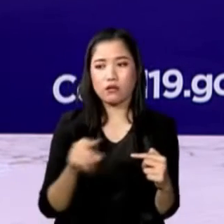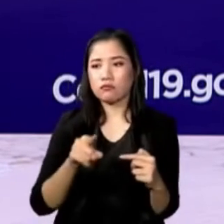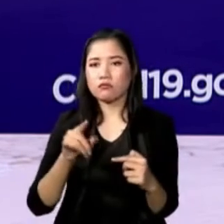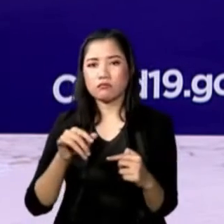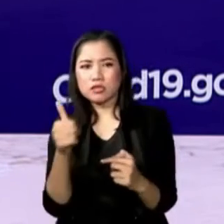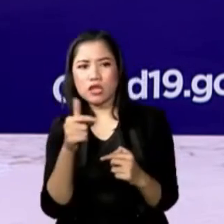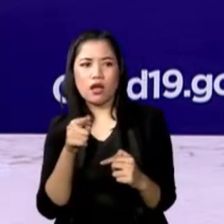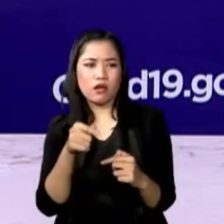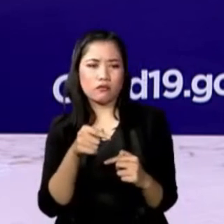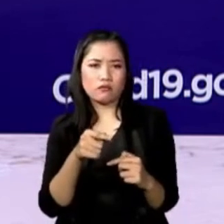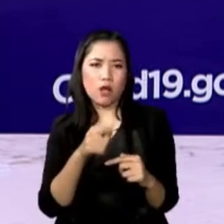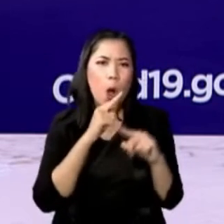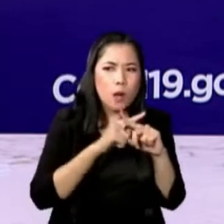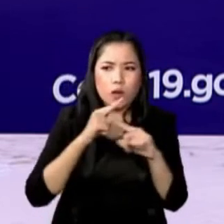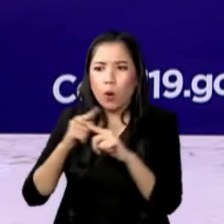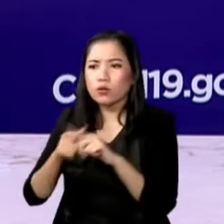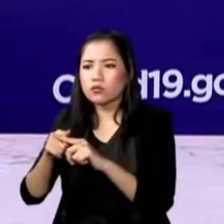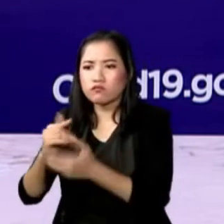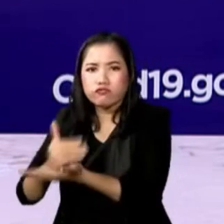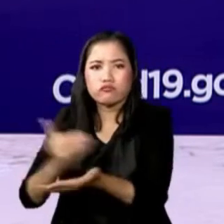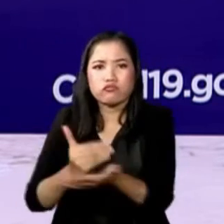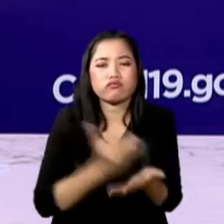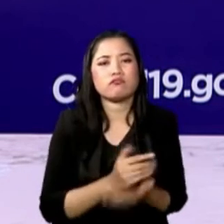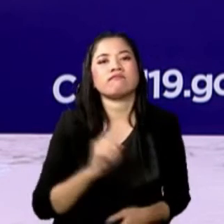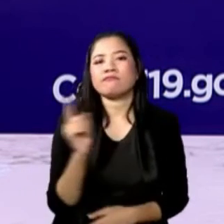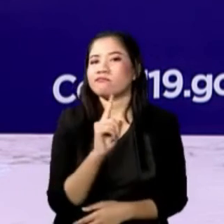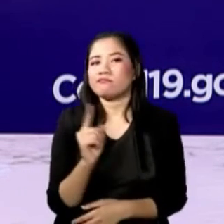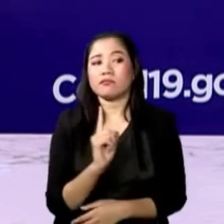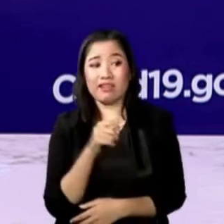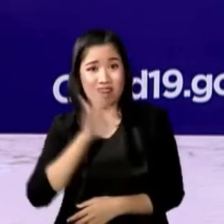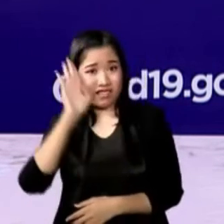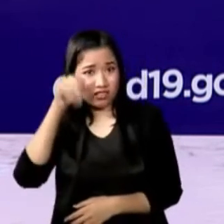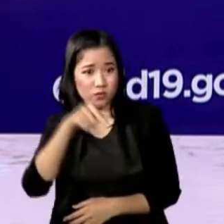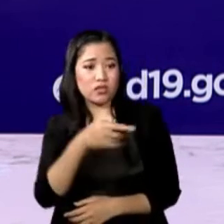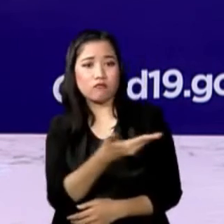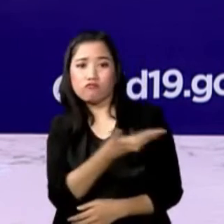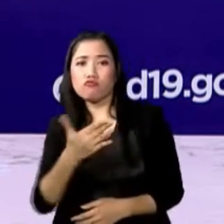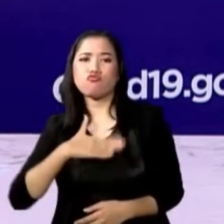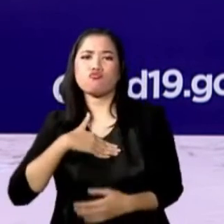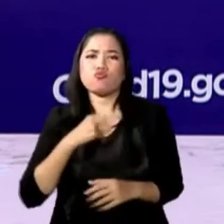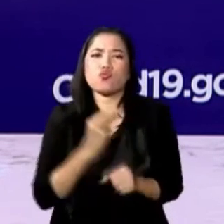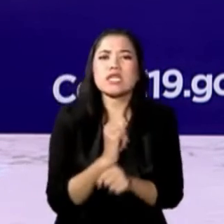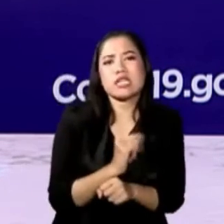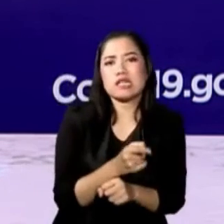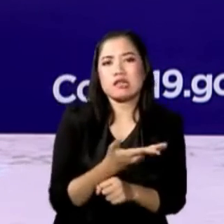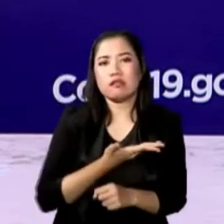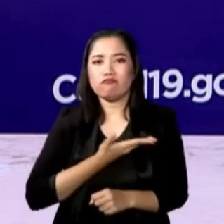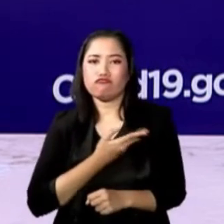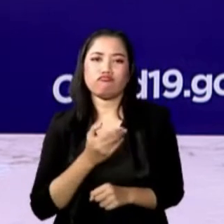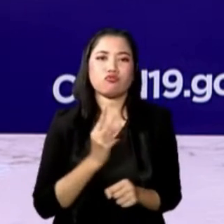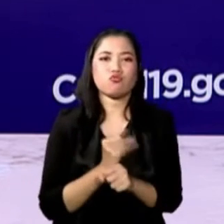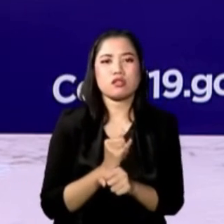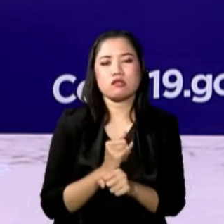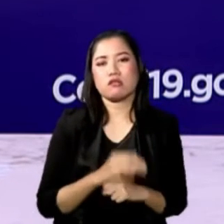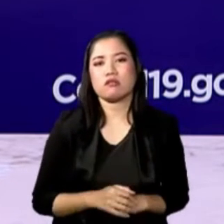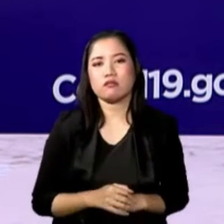akhirnya masyarakat sendirilah yang akan sangat dirugikan oleh berita-berita tersebut. Saya juga meminta kesediaan rekan-rekan